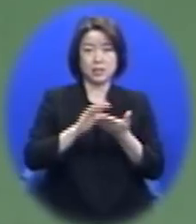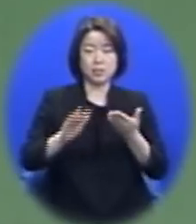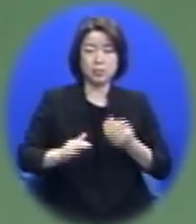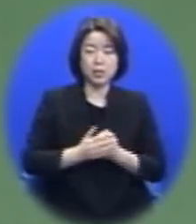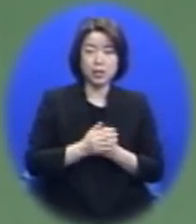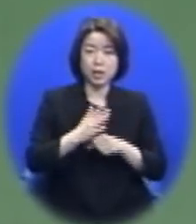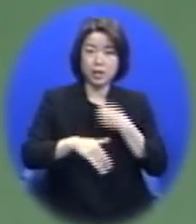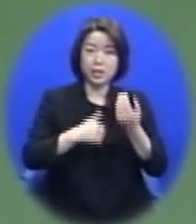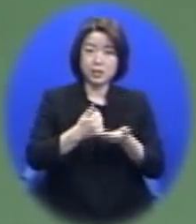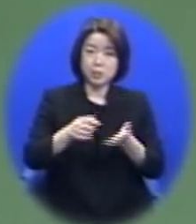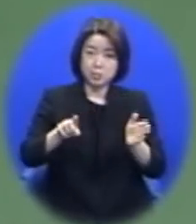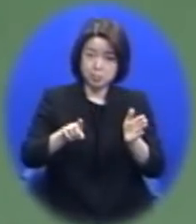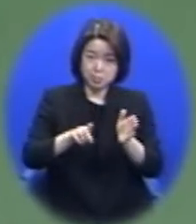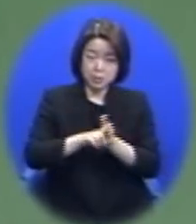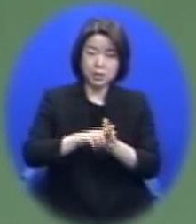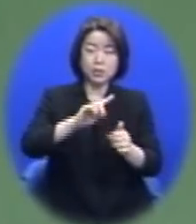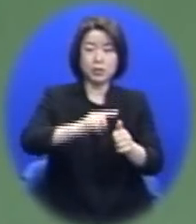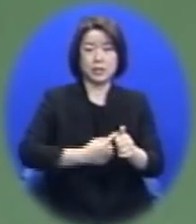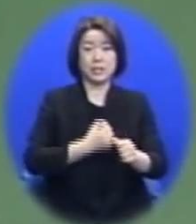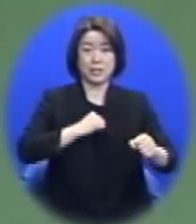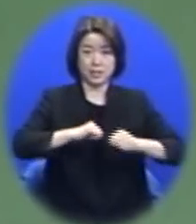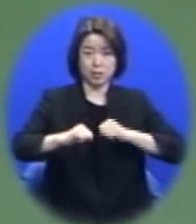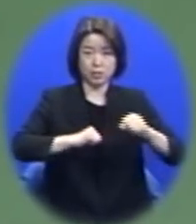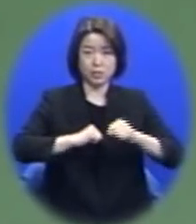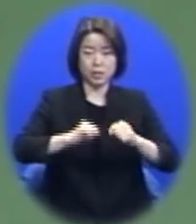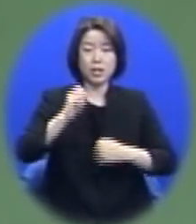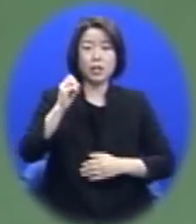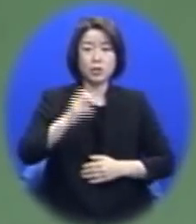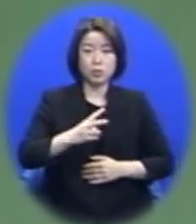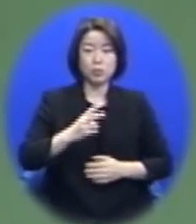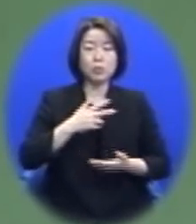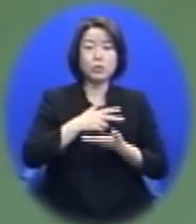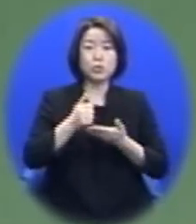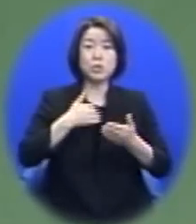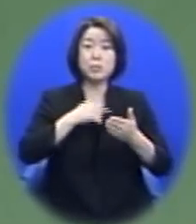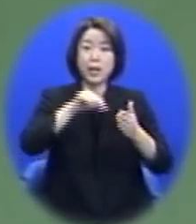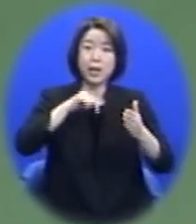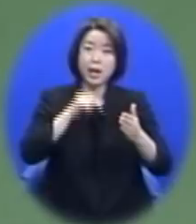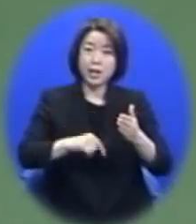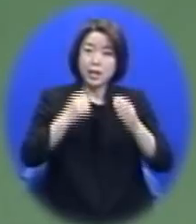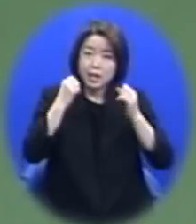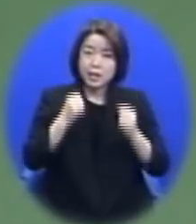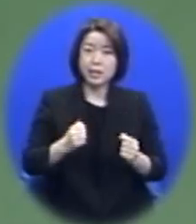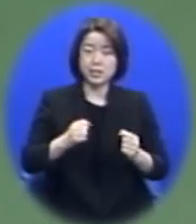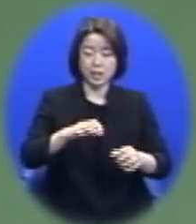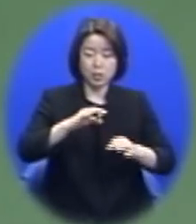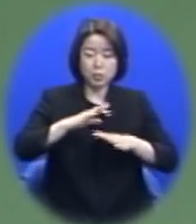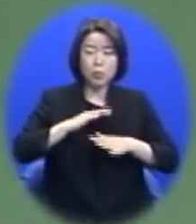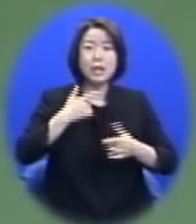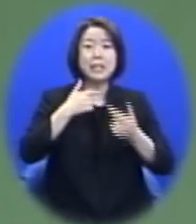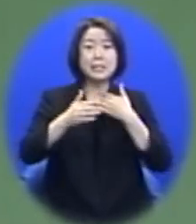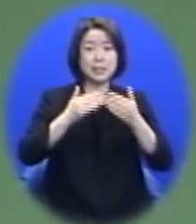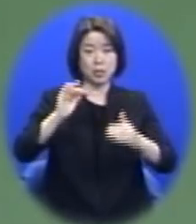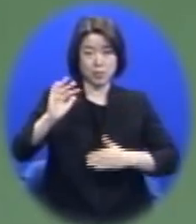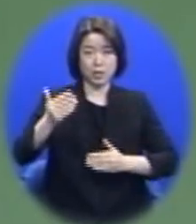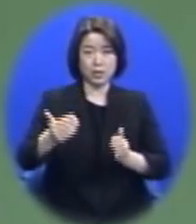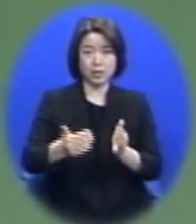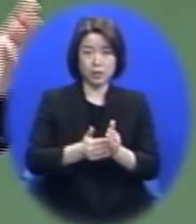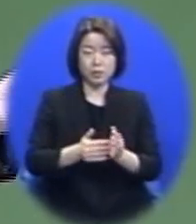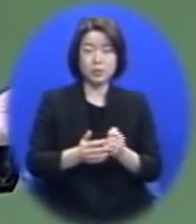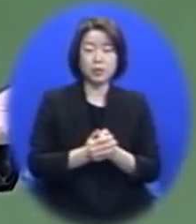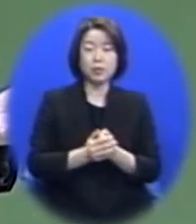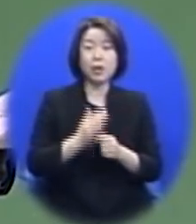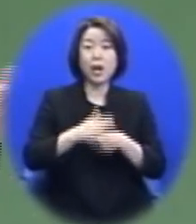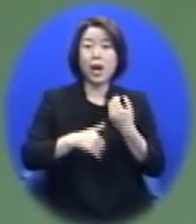믿어지는 역사와 그리고 정말 주님이 제 안에 계시다는 것에 대한 놀라운 체험을 하게 되었습니다.